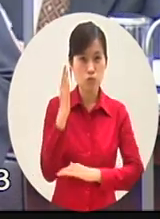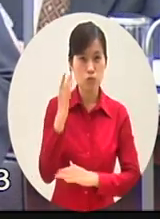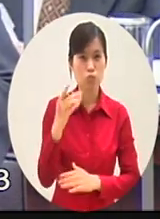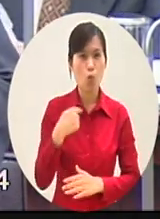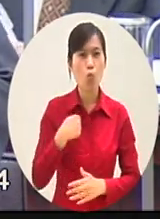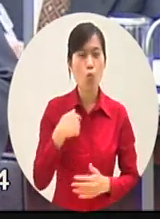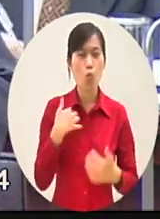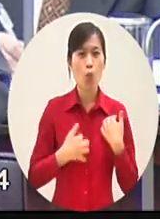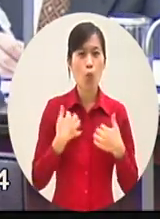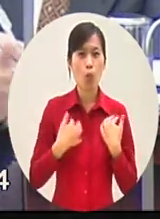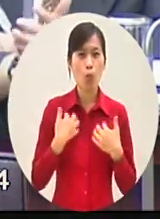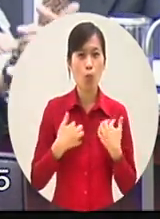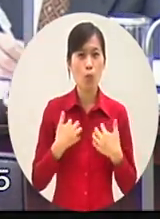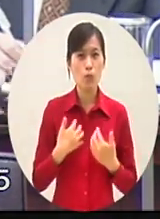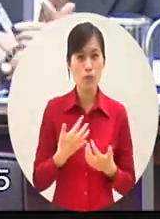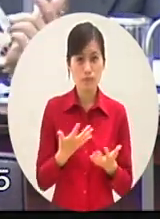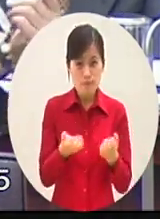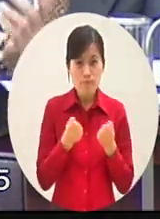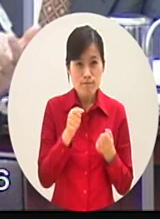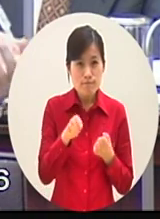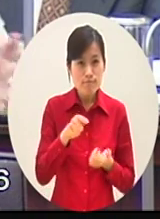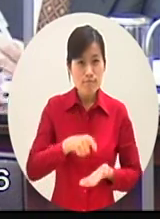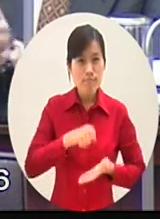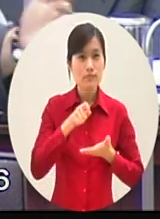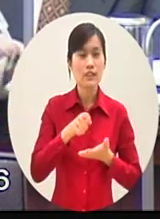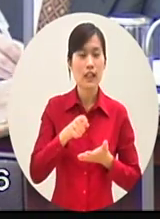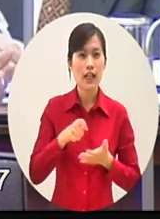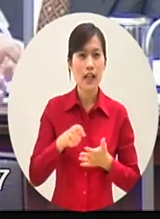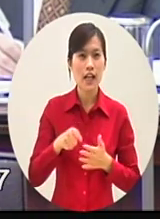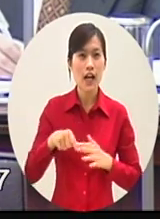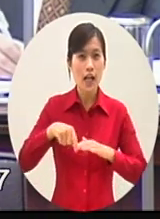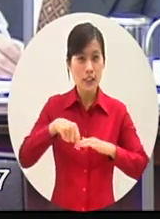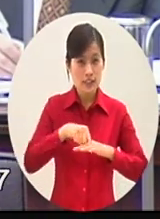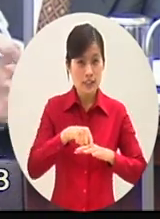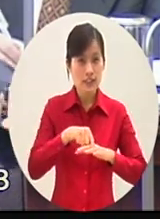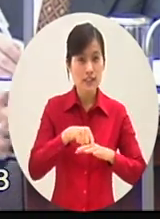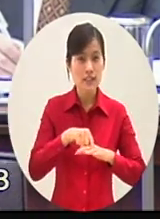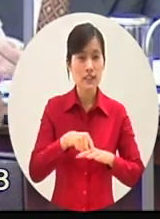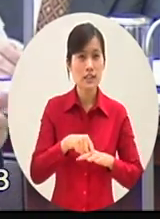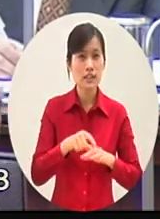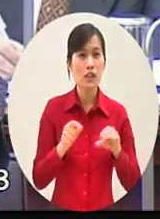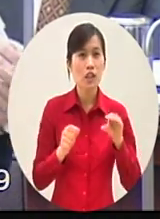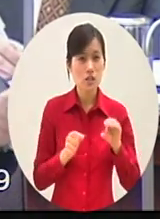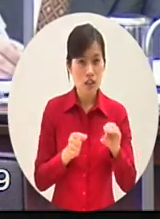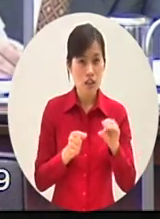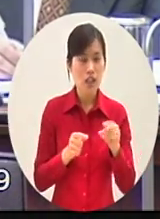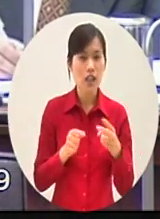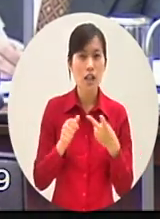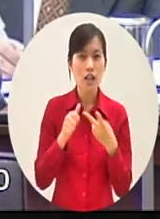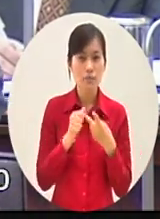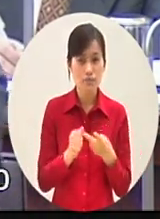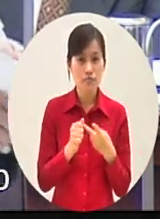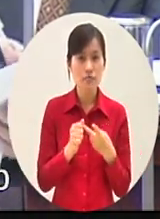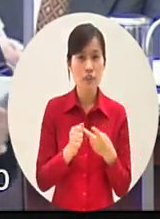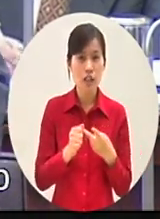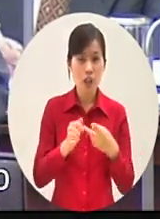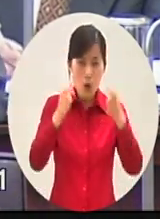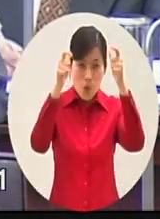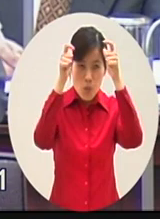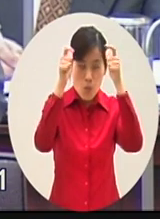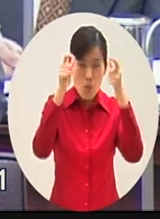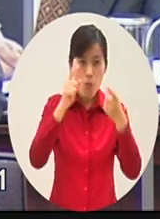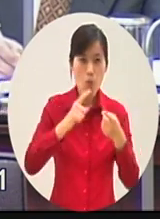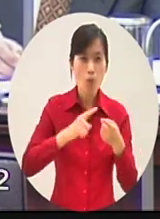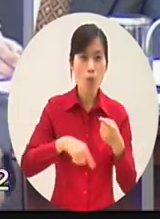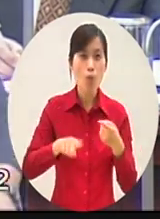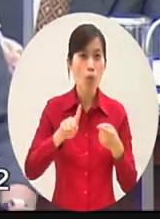见，九名吹金车第二跟高音大请研考会有一个方案， 谢谢， 请我们的高音大来做一个评